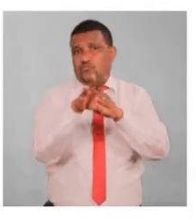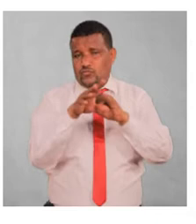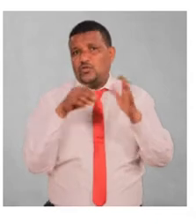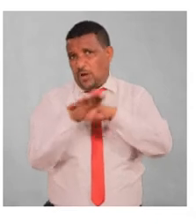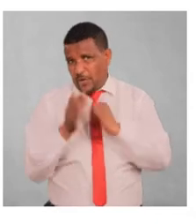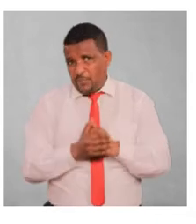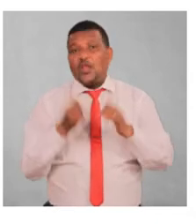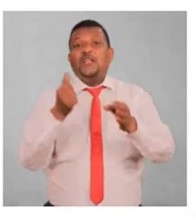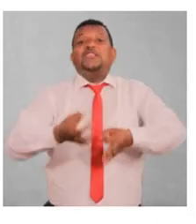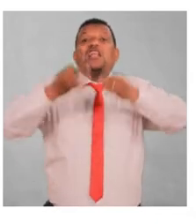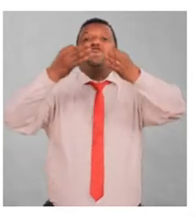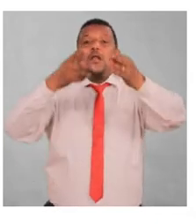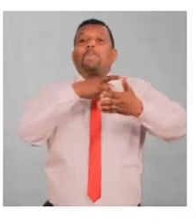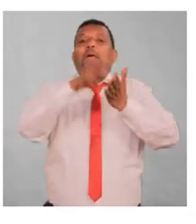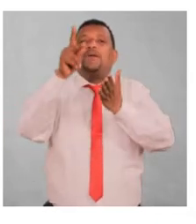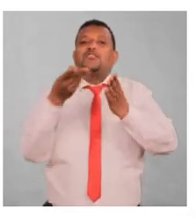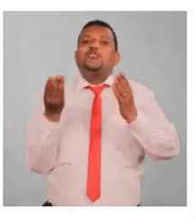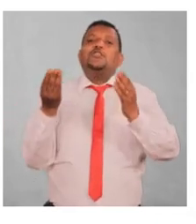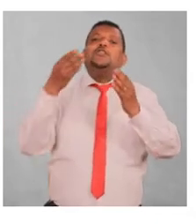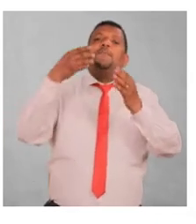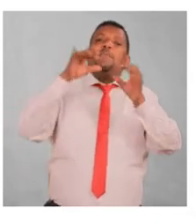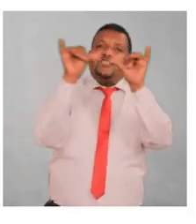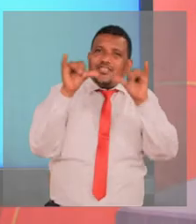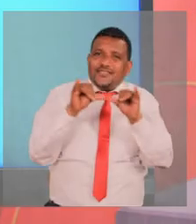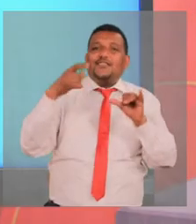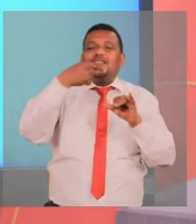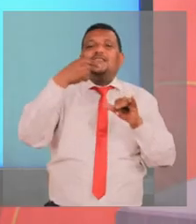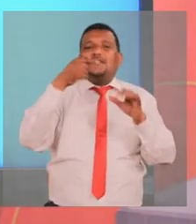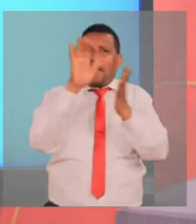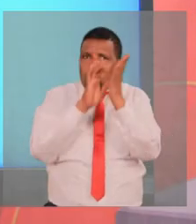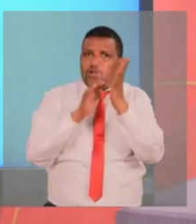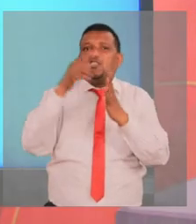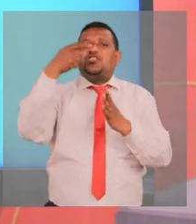सब्सक्राइब करें और